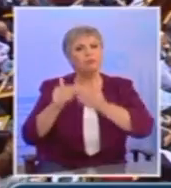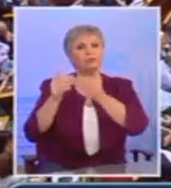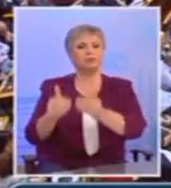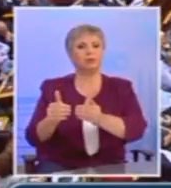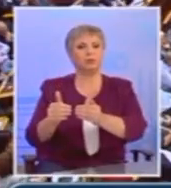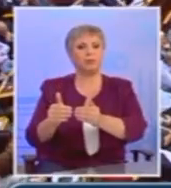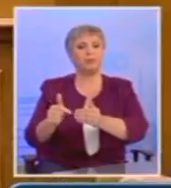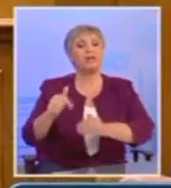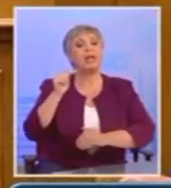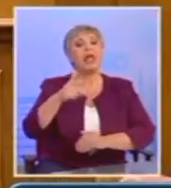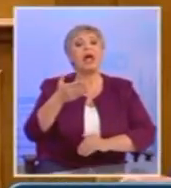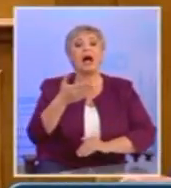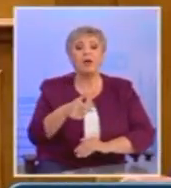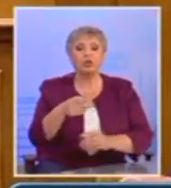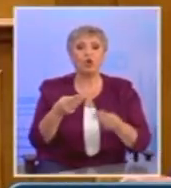Ισοδυναμεί με αναδιάρθρωσή του,